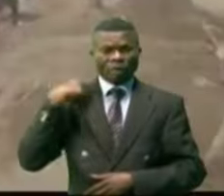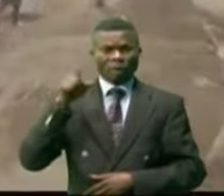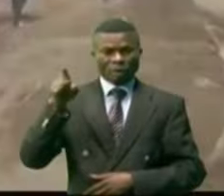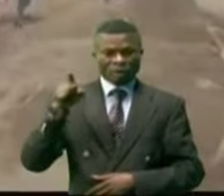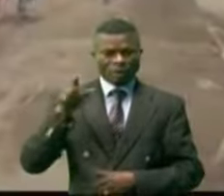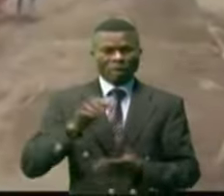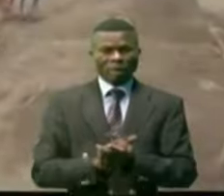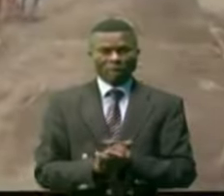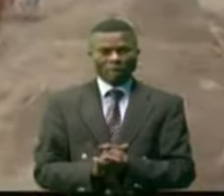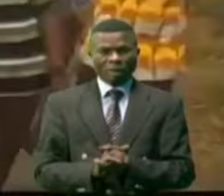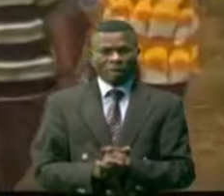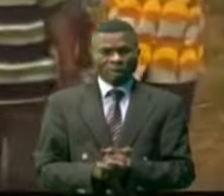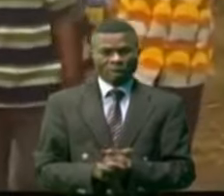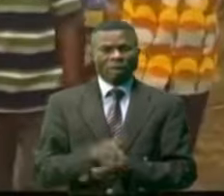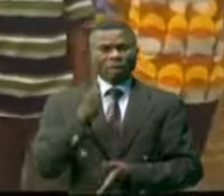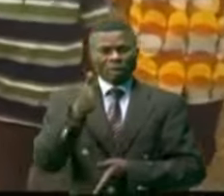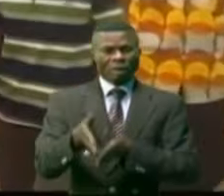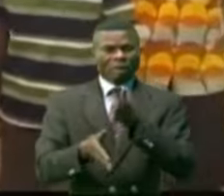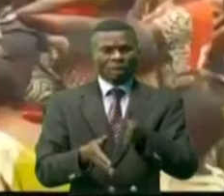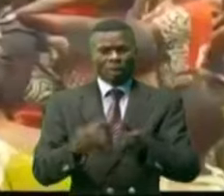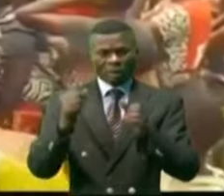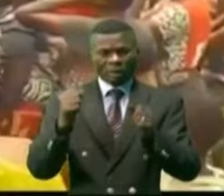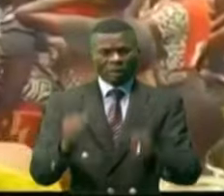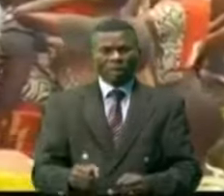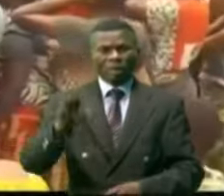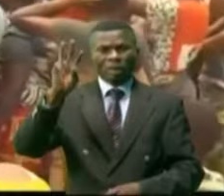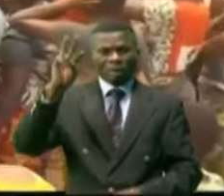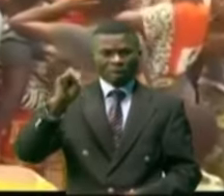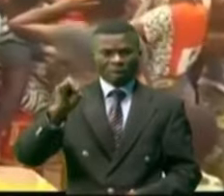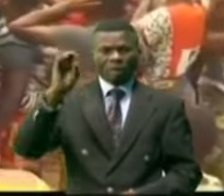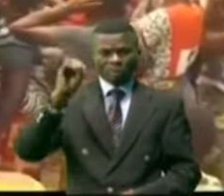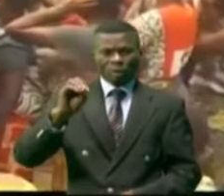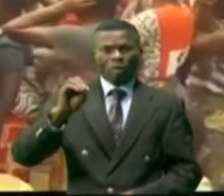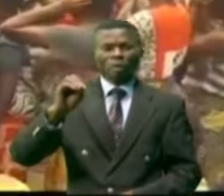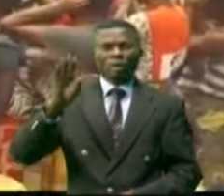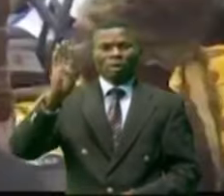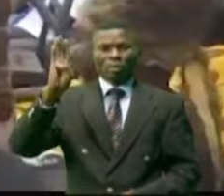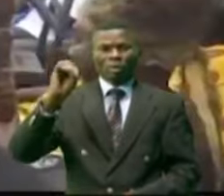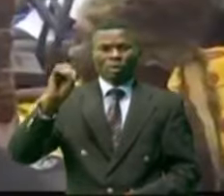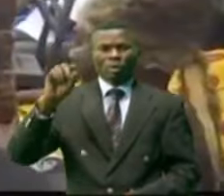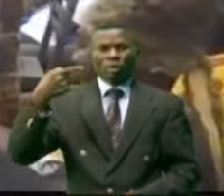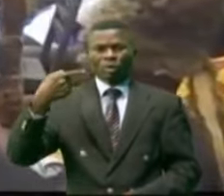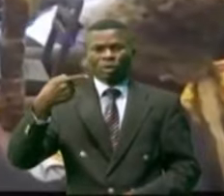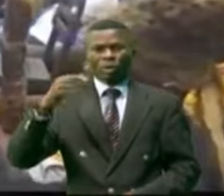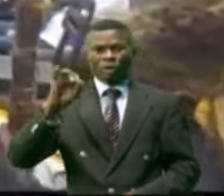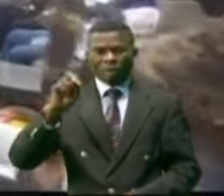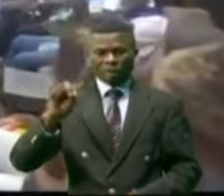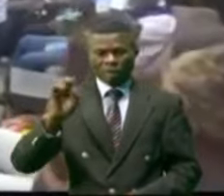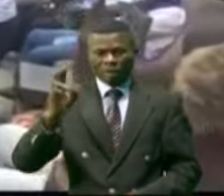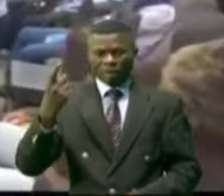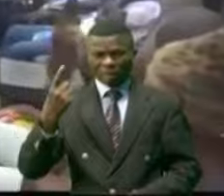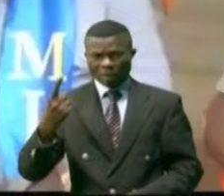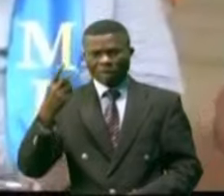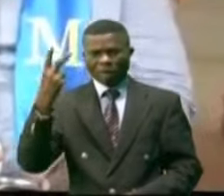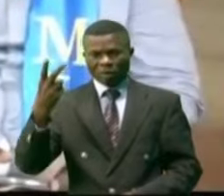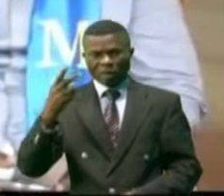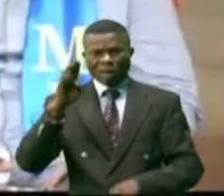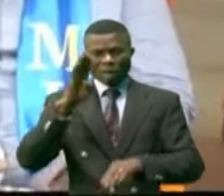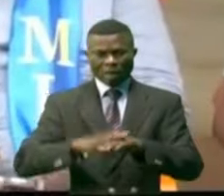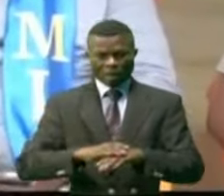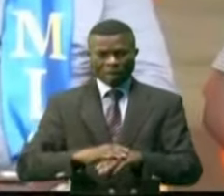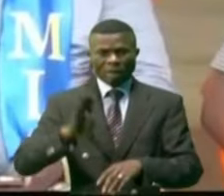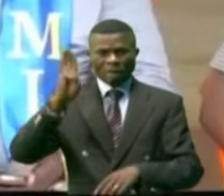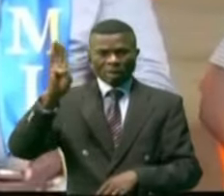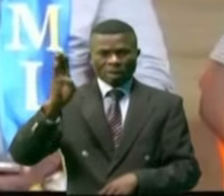sa suite se sont arrêtés à Mounzambi, à Boyenge 1 et 2 avant d'arriver à Bolomba Centre.